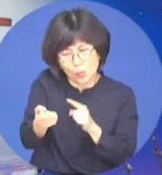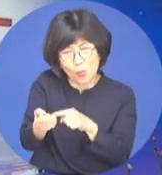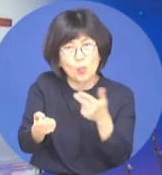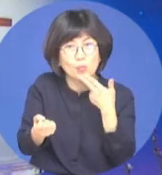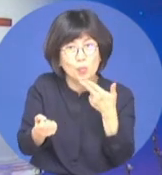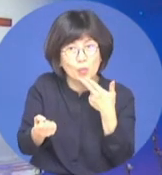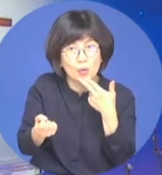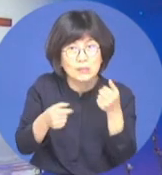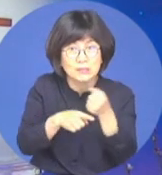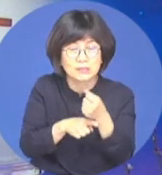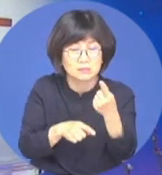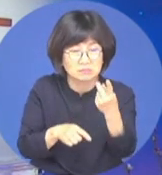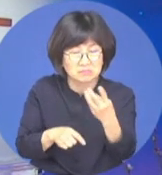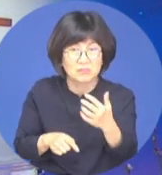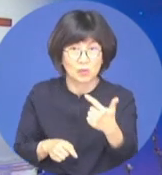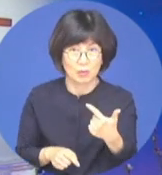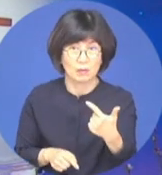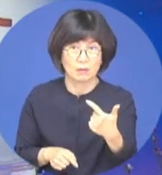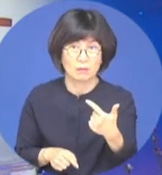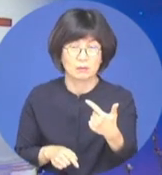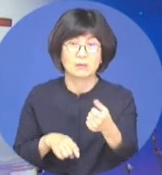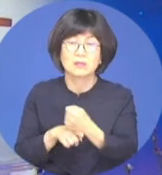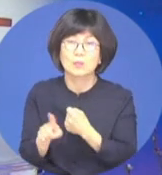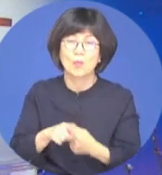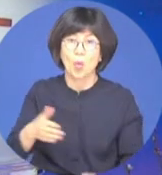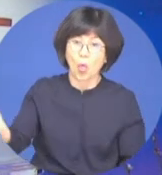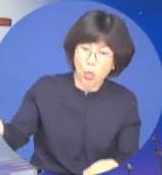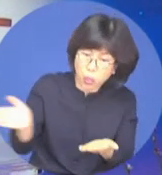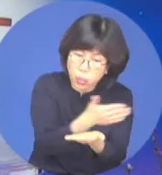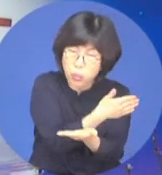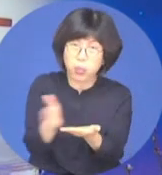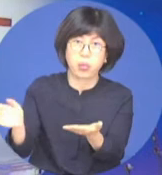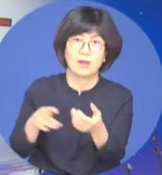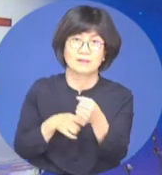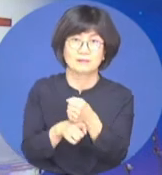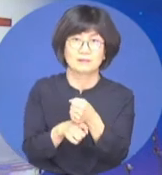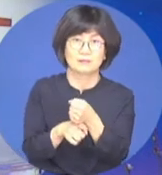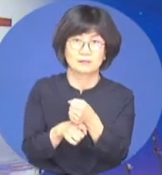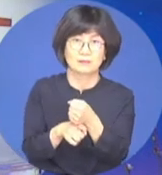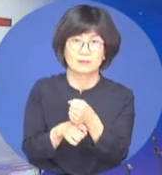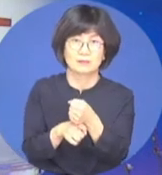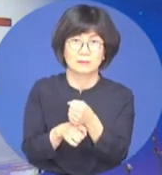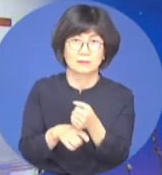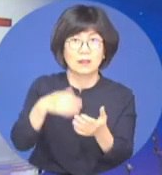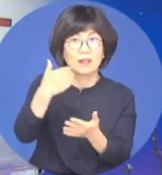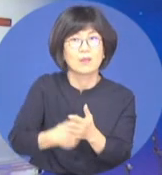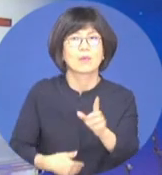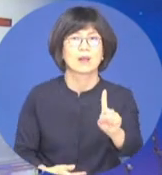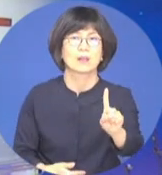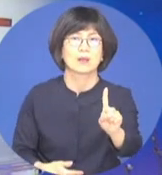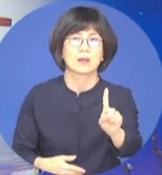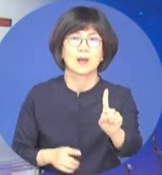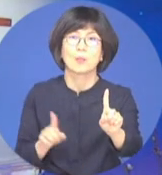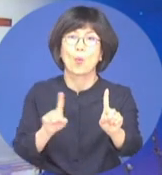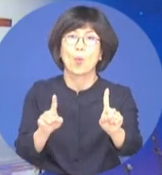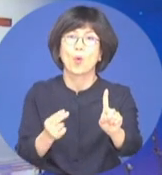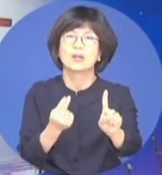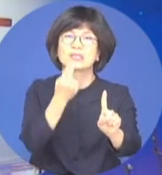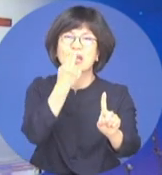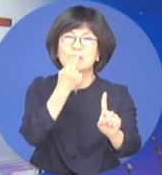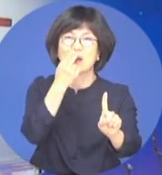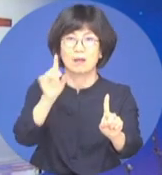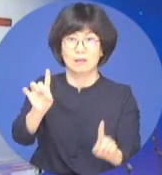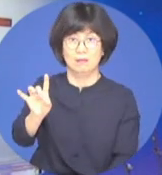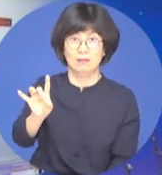말은 하나도 없다는 뜻이에요. 남은 것 딱 하나예요. 내 생명밖에 없다는 거예요.